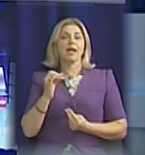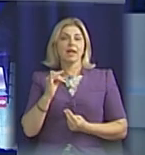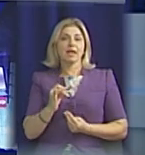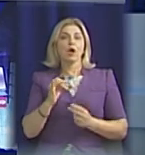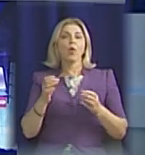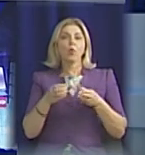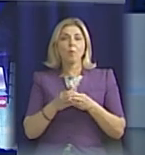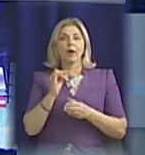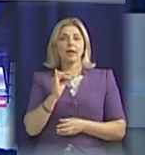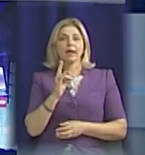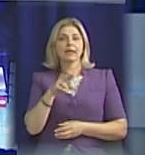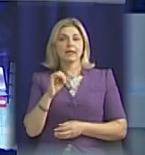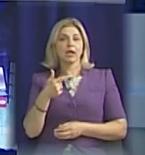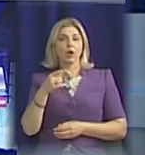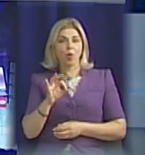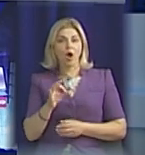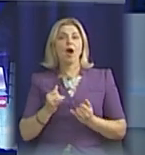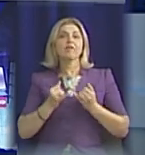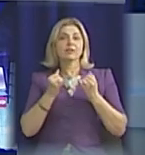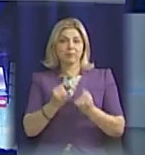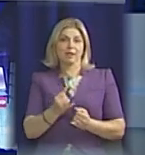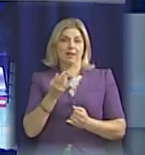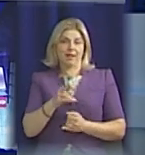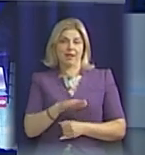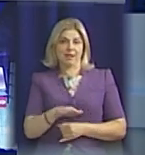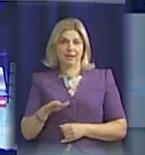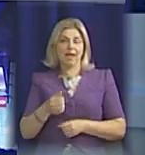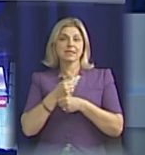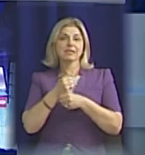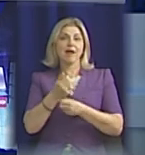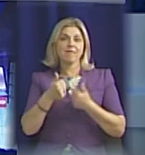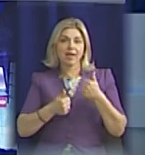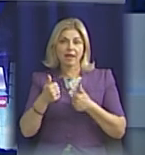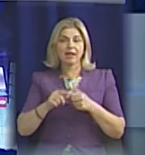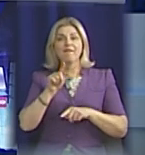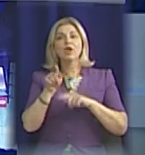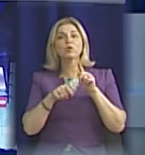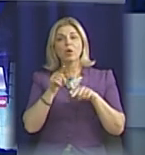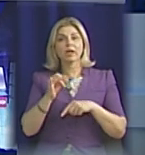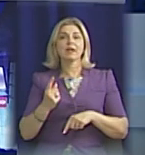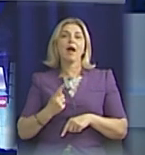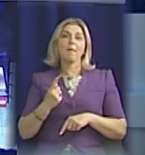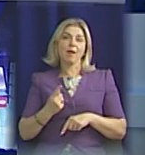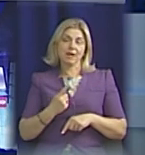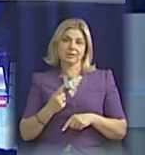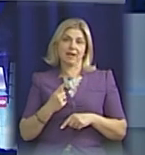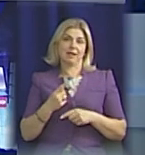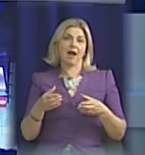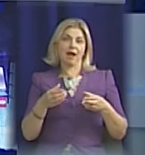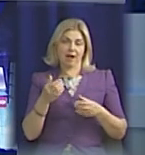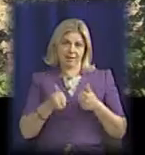громадська організація «Борцівська слава» влаштували для вихованців табору естафети, вікторини та майстер-клас греко-римської